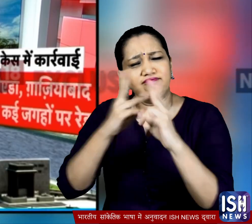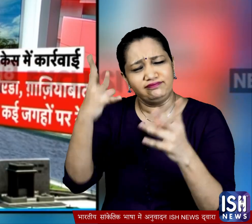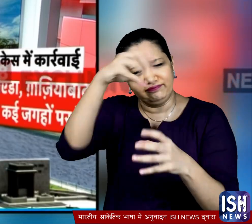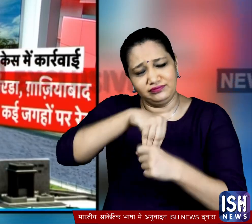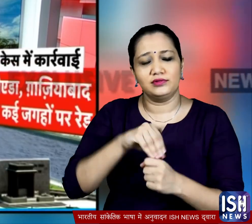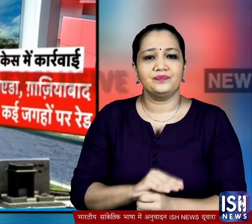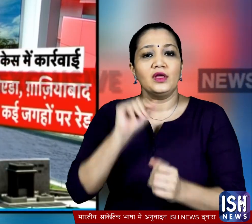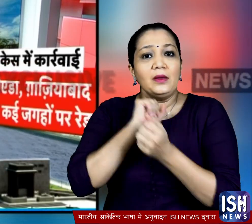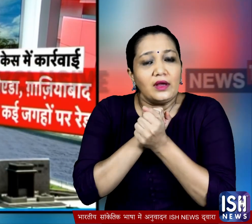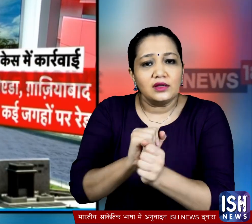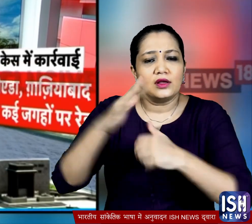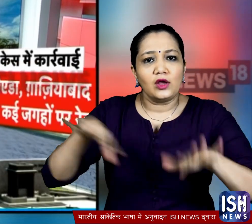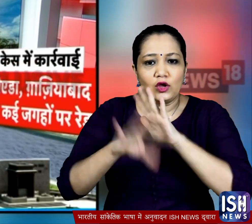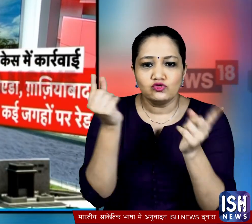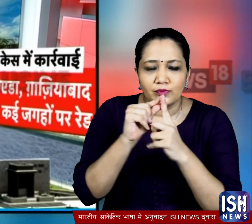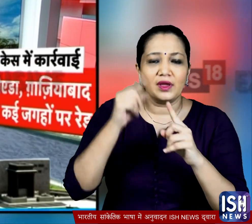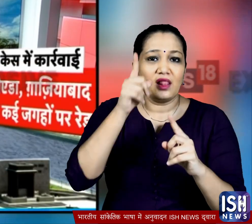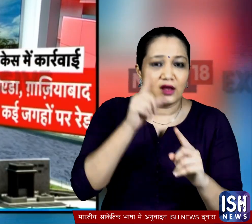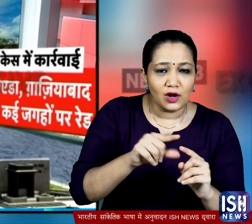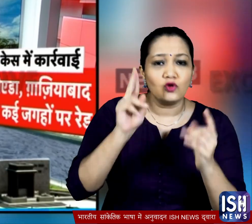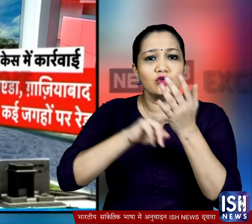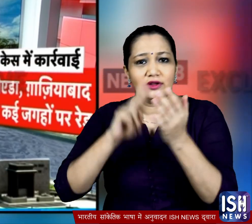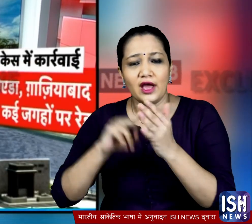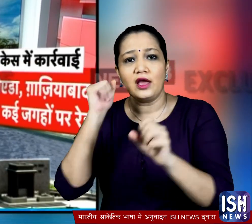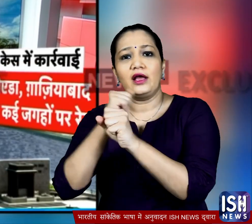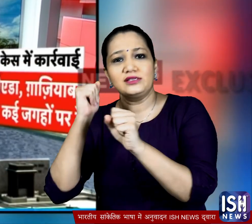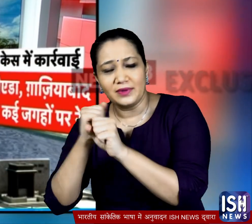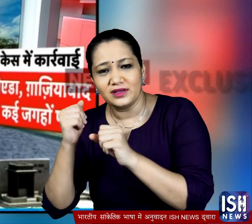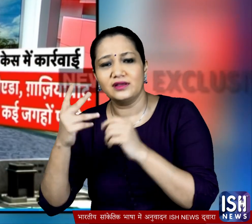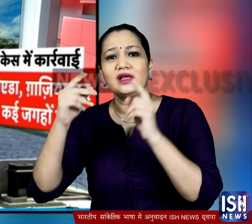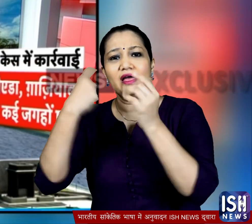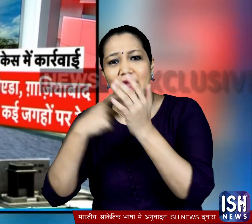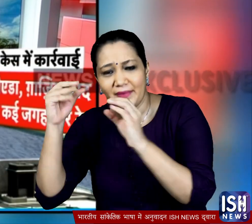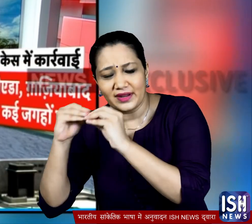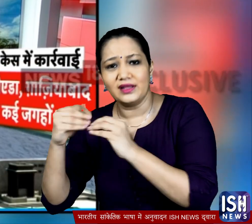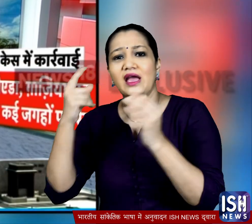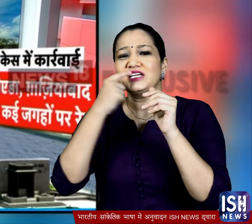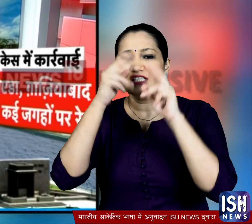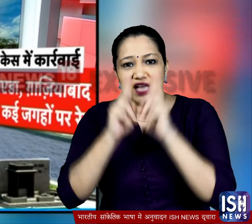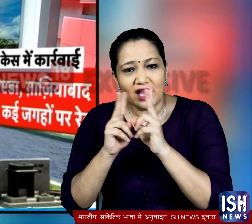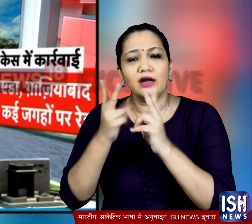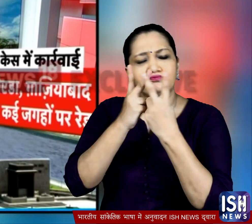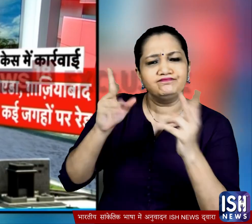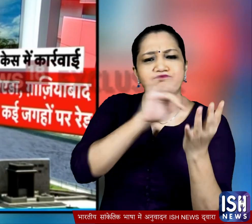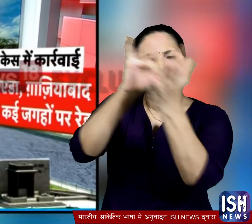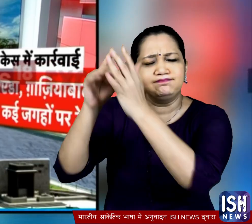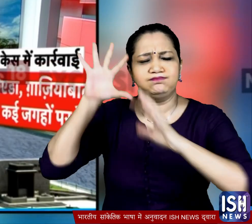ही नहीं, इन लोगों की गिरफ्तारी के लिए यूपी में लखनऊ के साथ नोएडा, गाजियाबाद, रायबरेली, आगरा और कुछ दूसरी जगहों पर छापे भी मारे